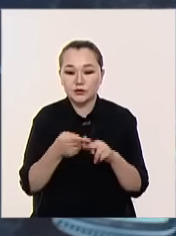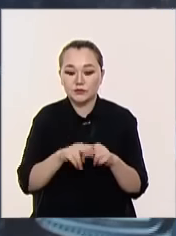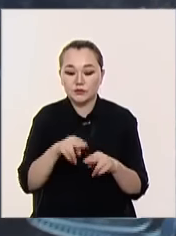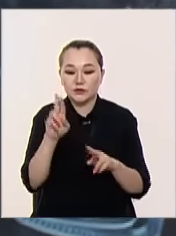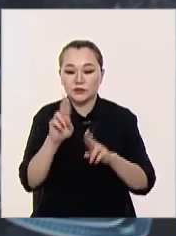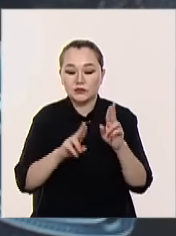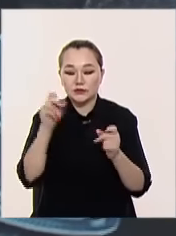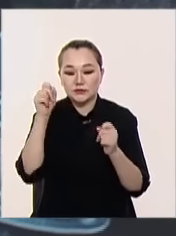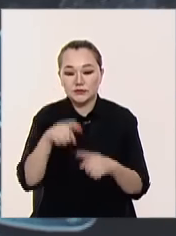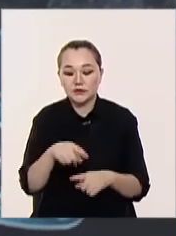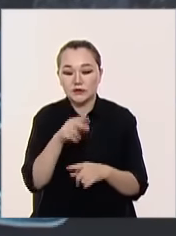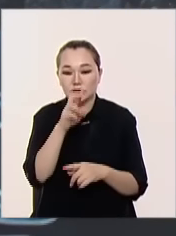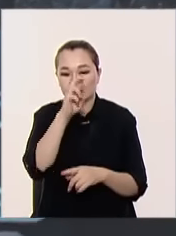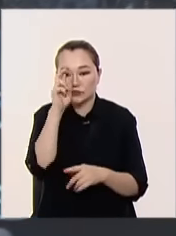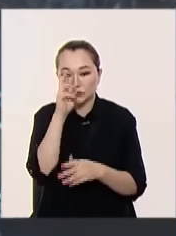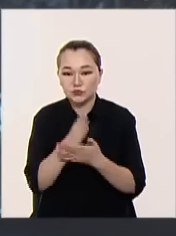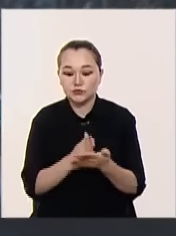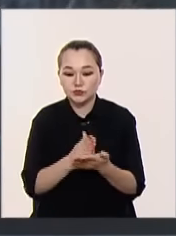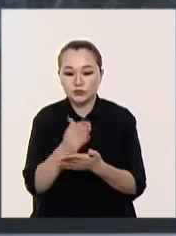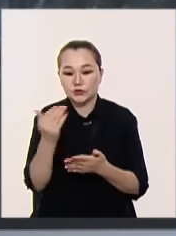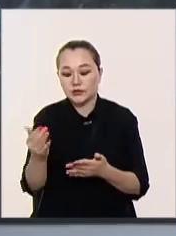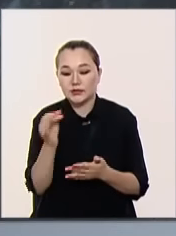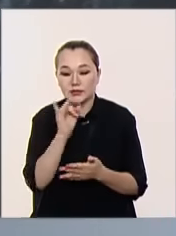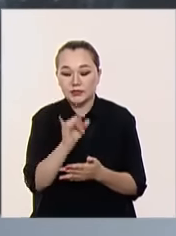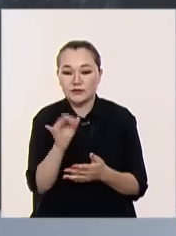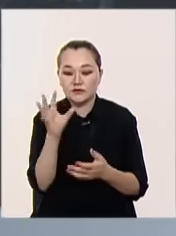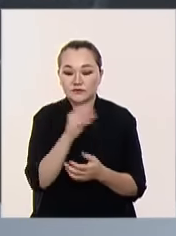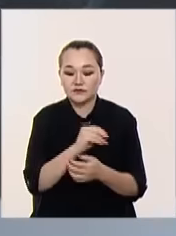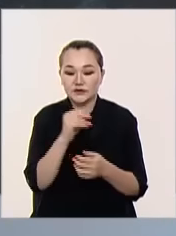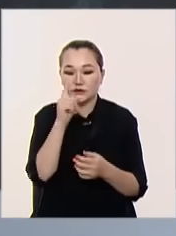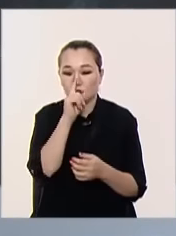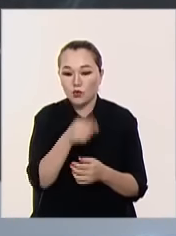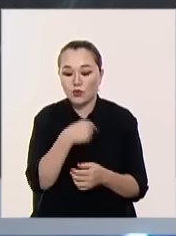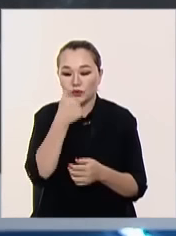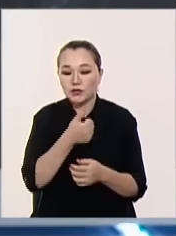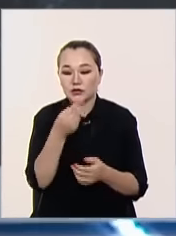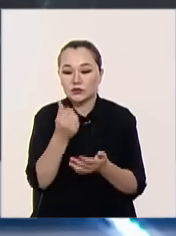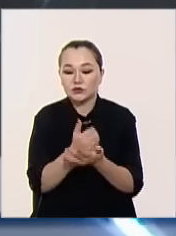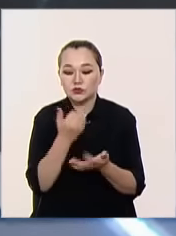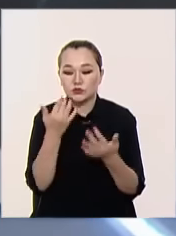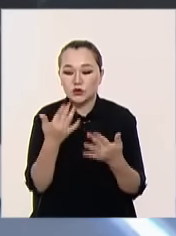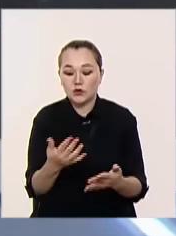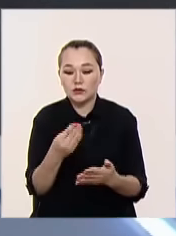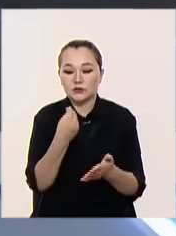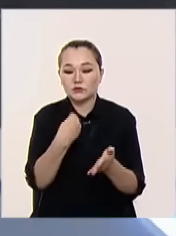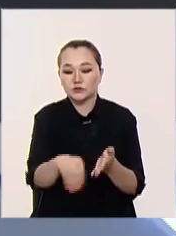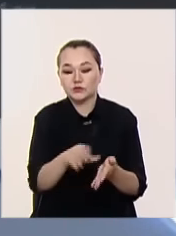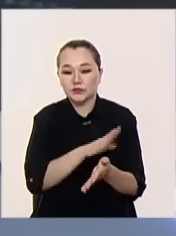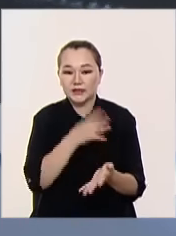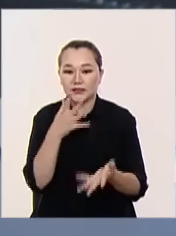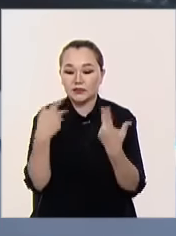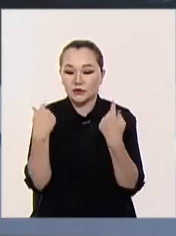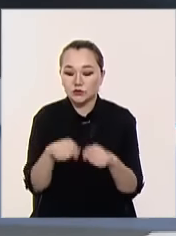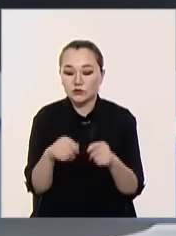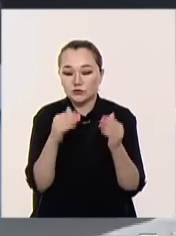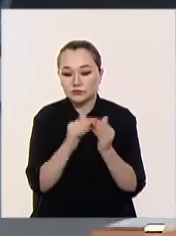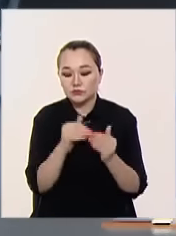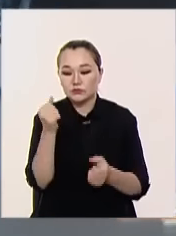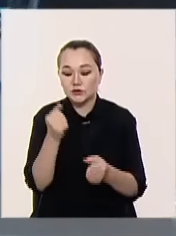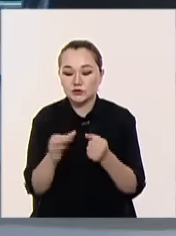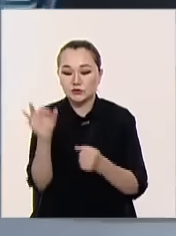сай мемлекеттік қызметкерлер мен оларға теңестірілген тұлғалар 1 жыл ішіндегі кірісін сатып алған немесе сатқан жылжымайтын жылжитын